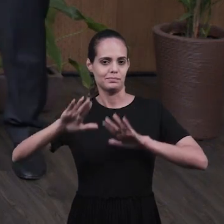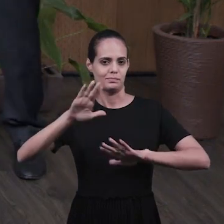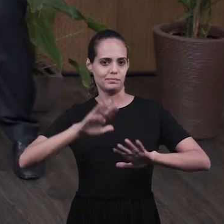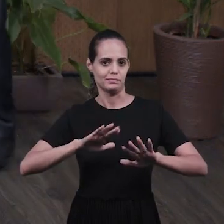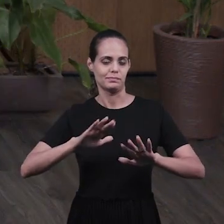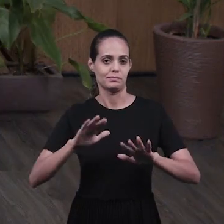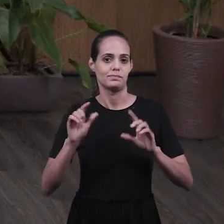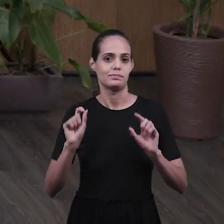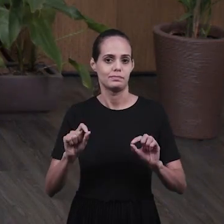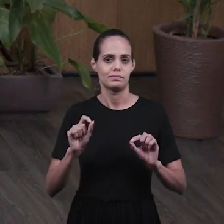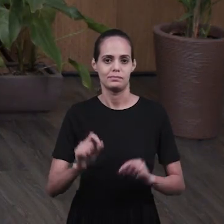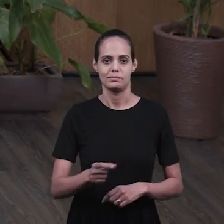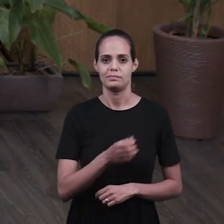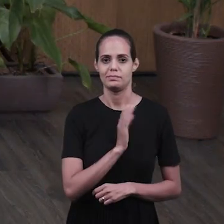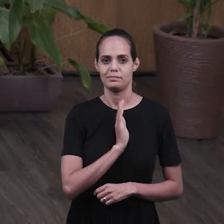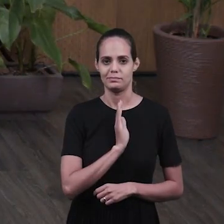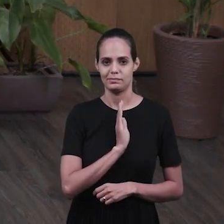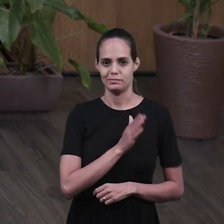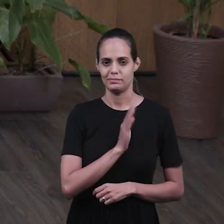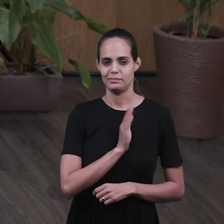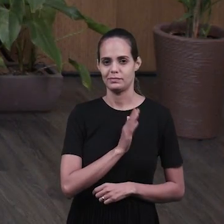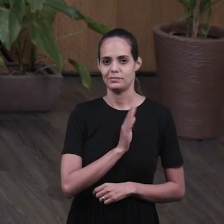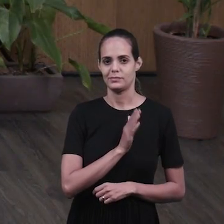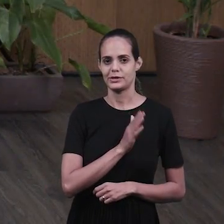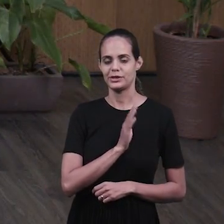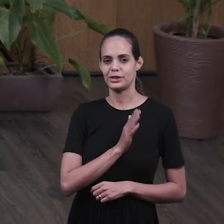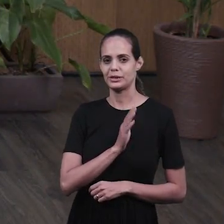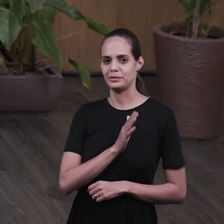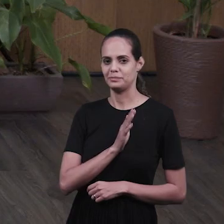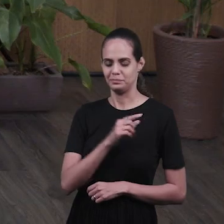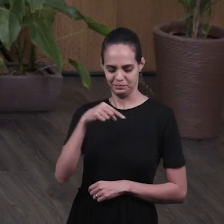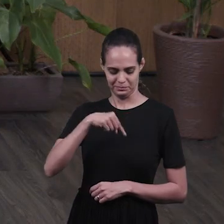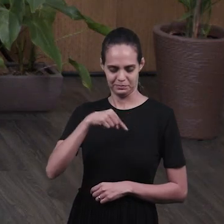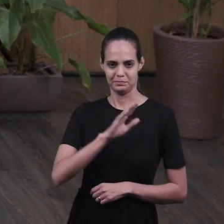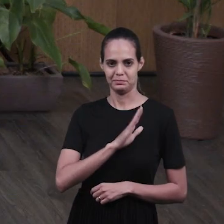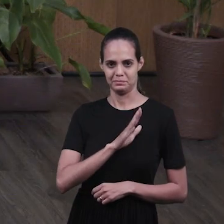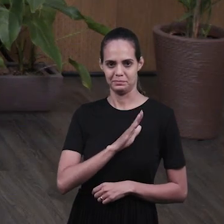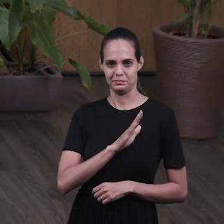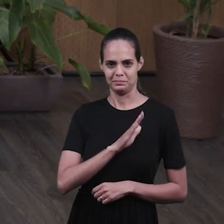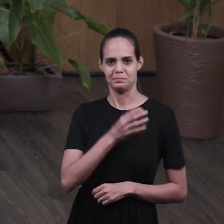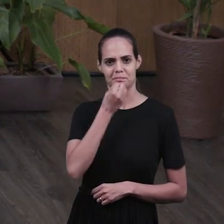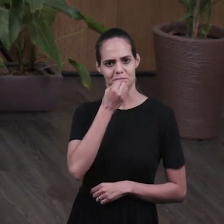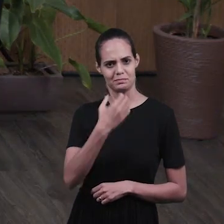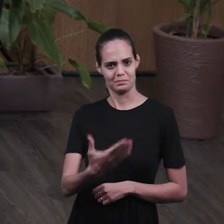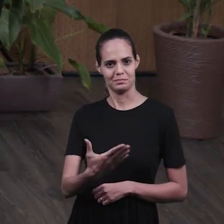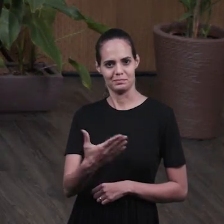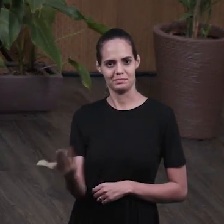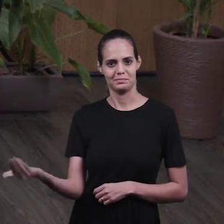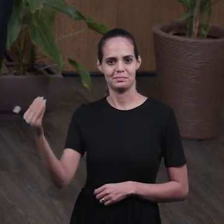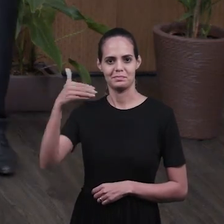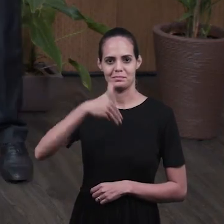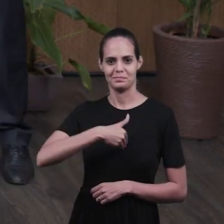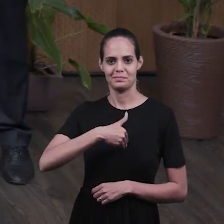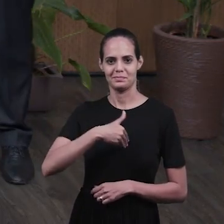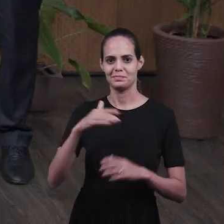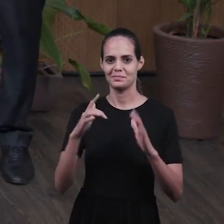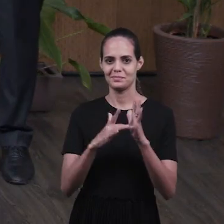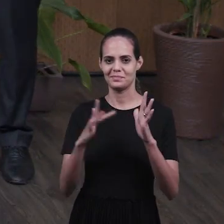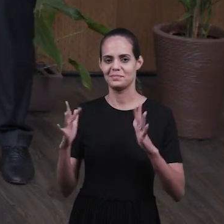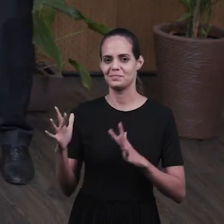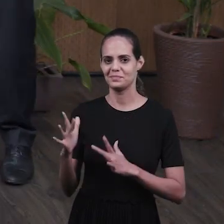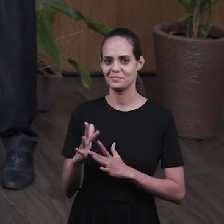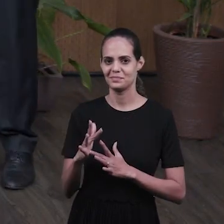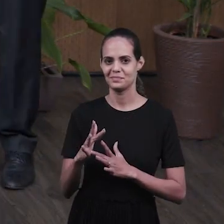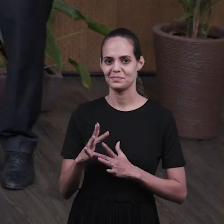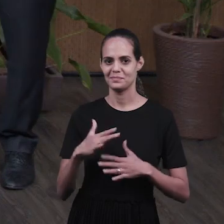nos cœurs soient quoi? Soient une bonne terre et que jamais la croissance